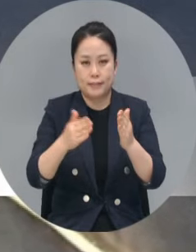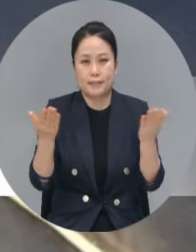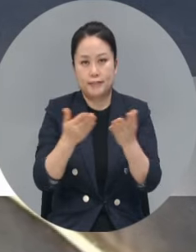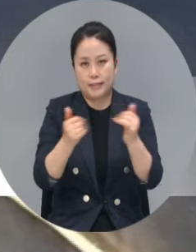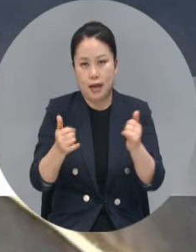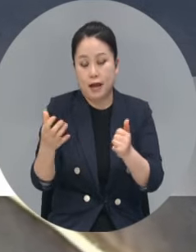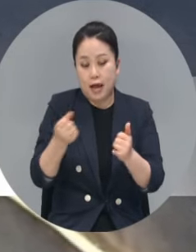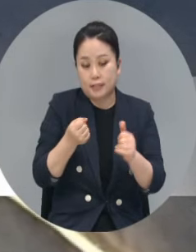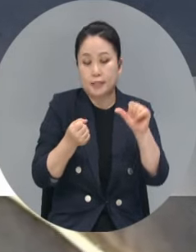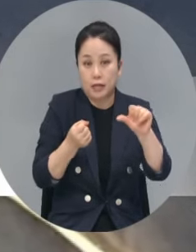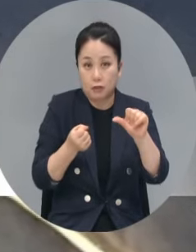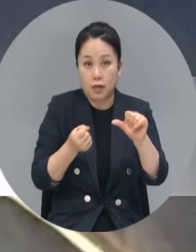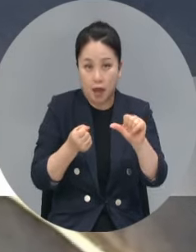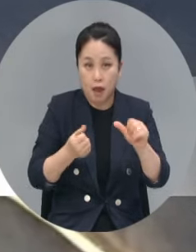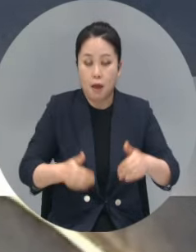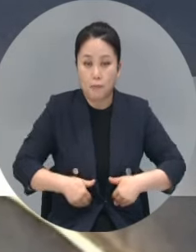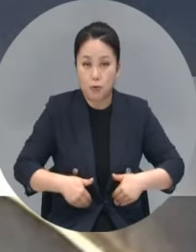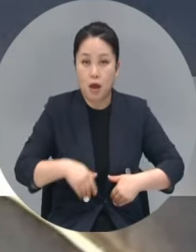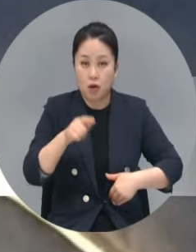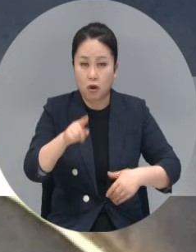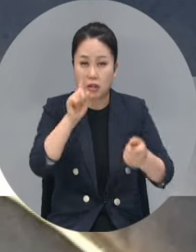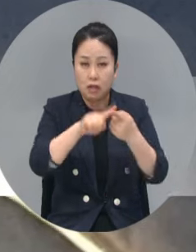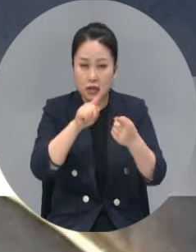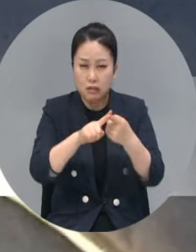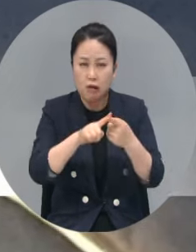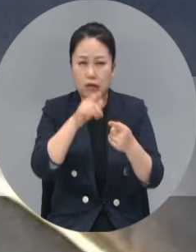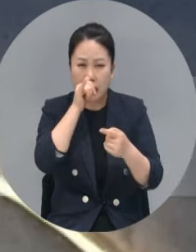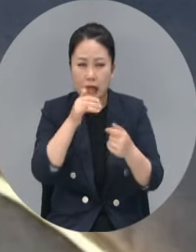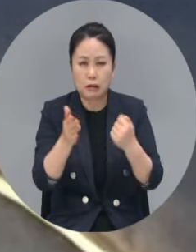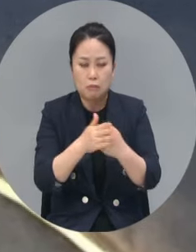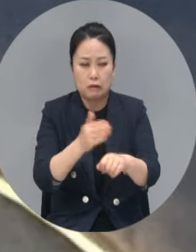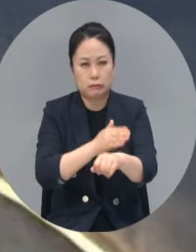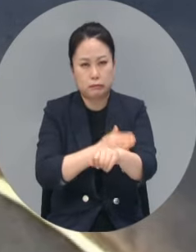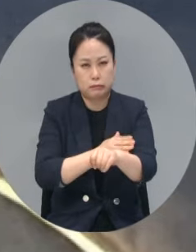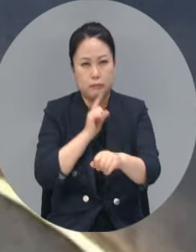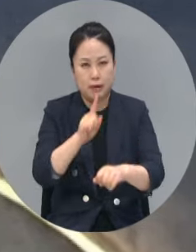알려지면서 과잉 충성 논란이 일고 있습니다